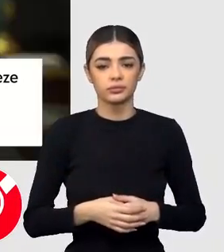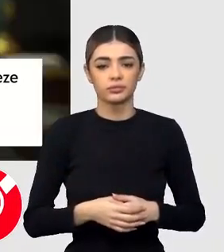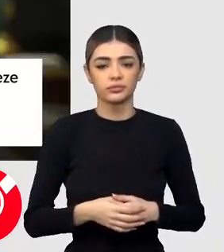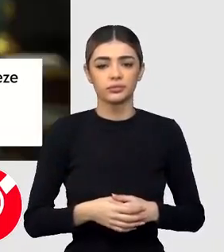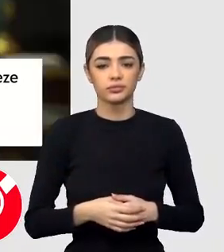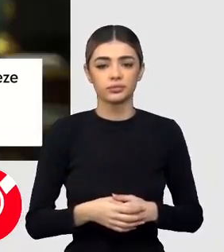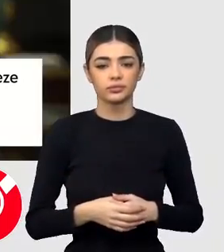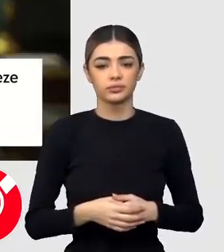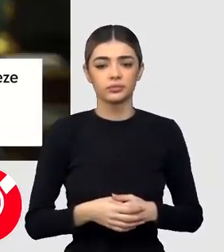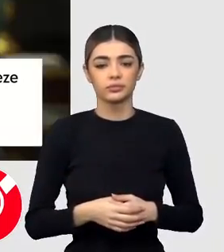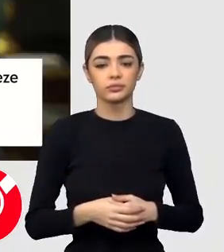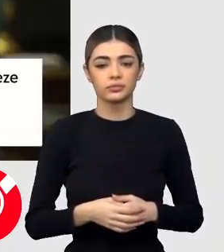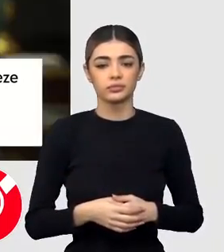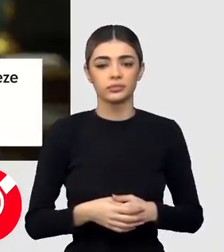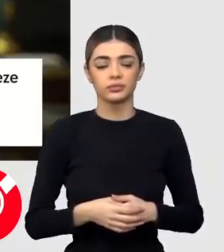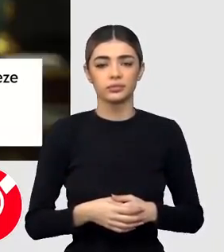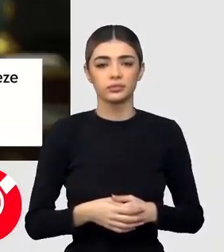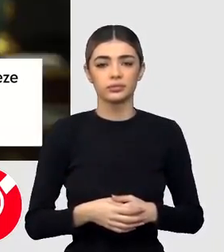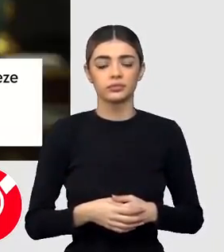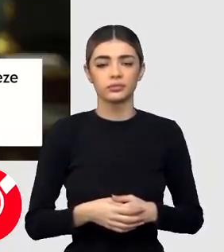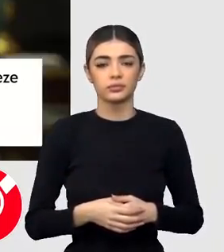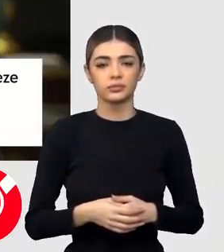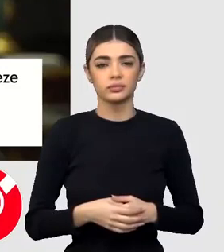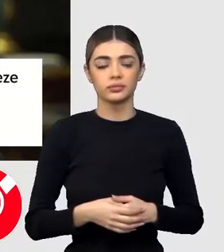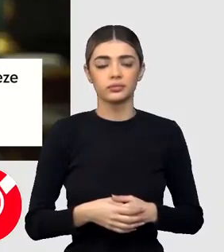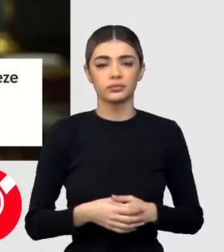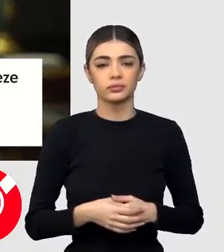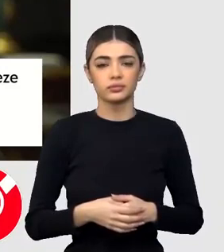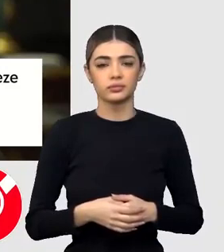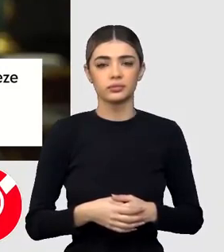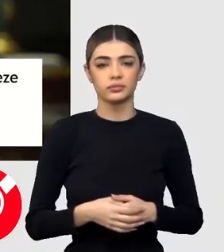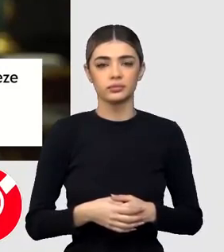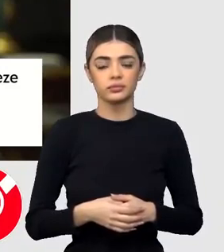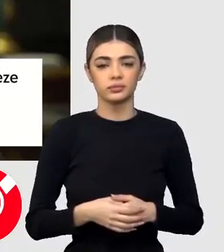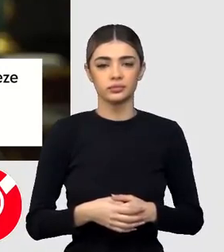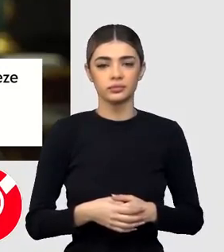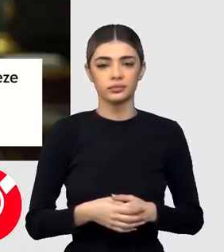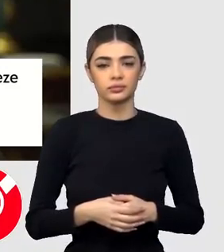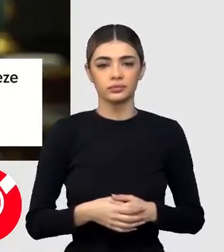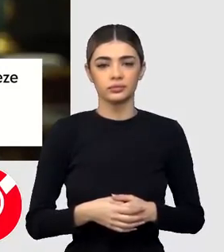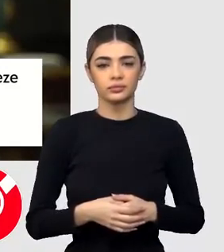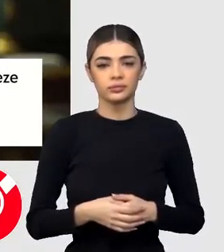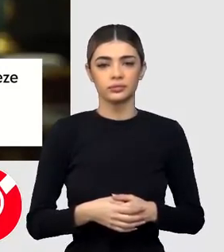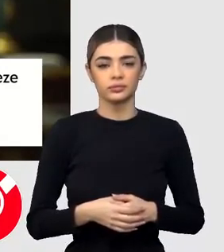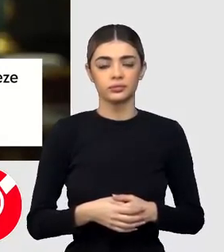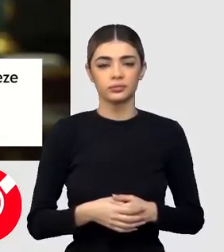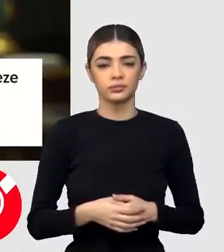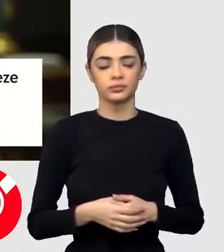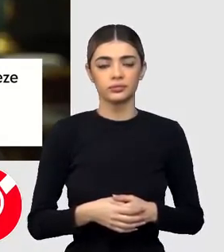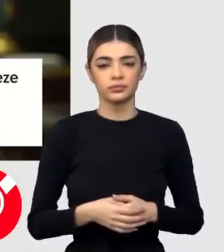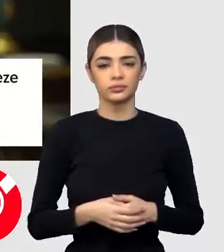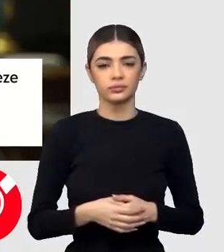Vă mulțumesc pentru